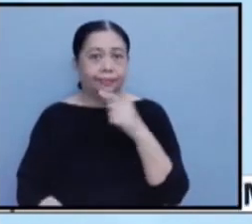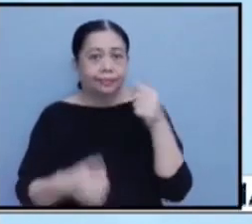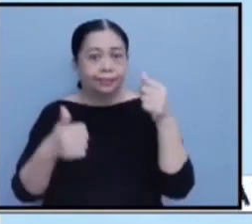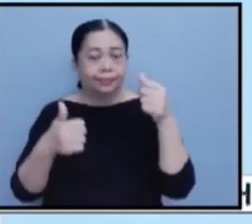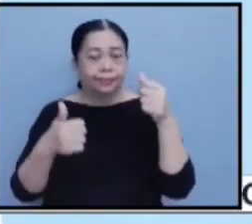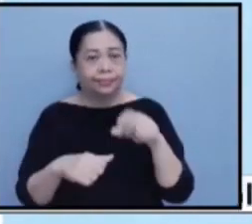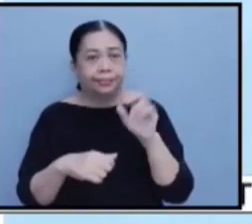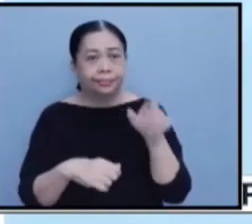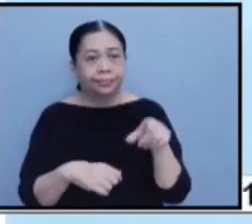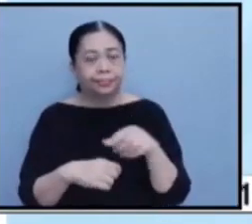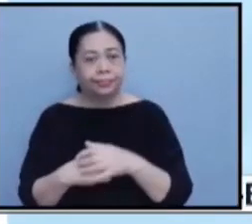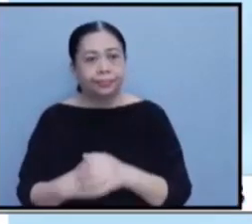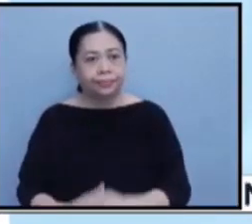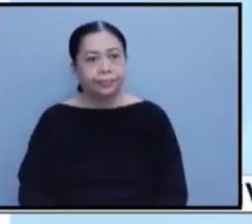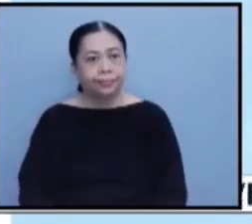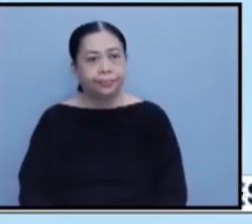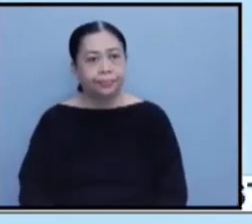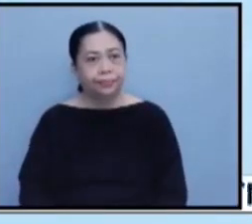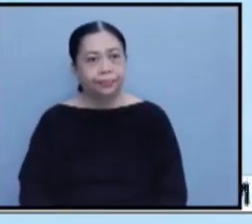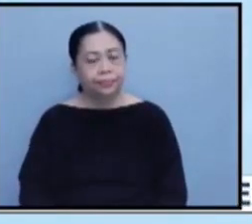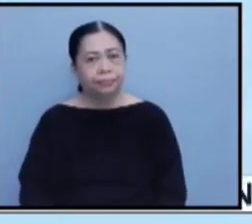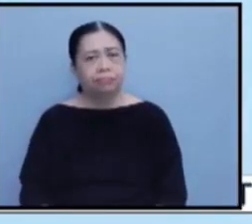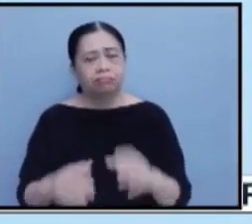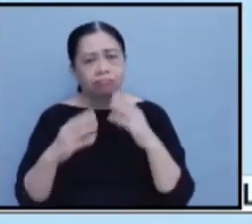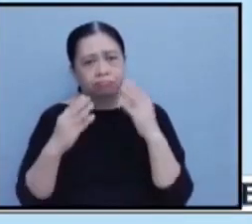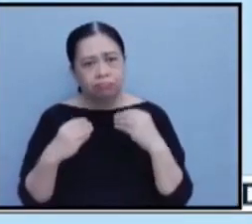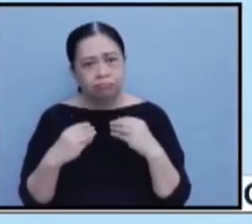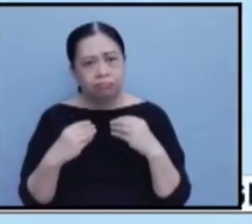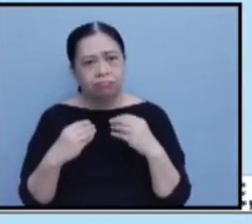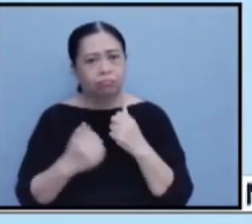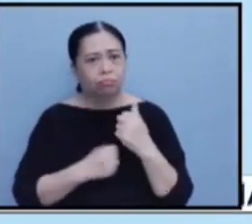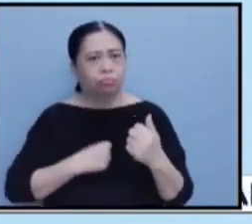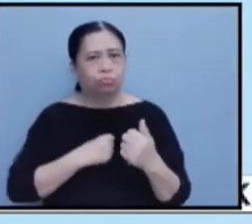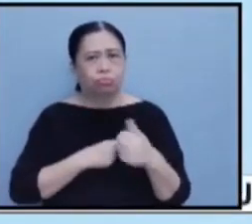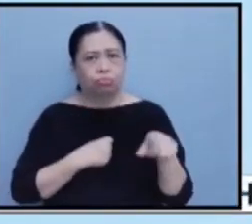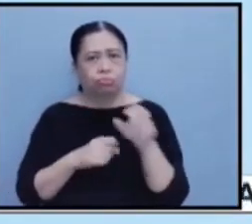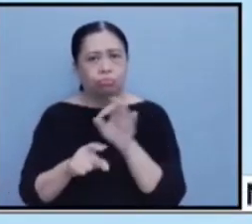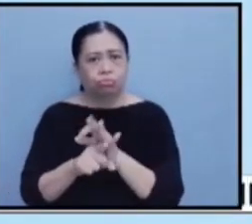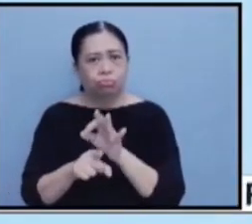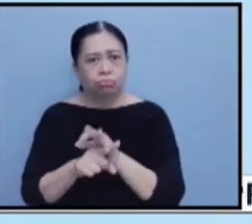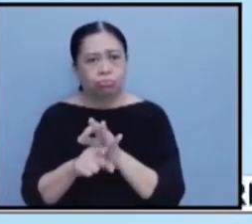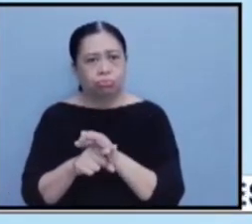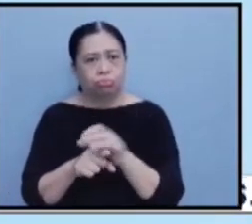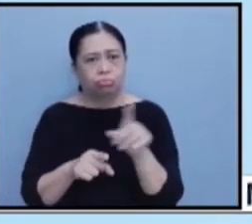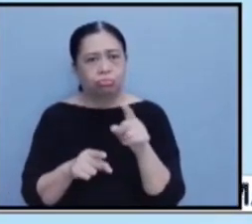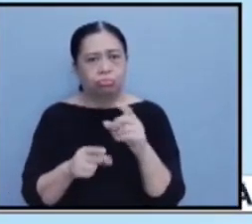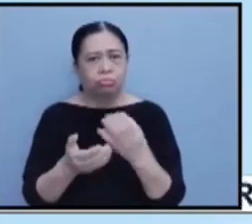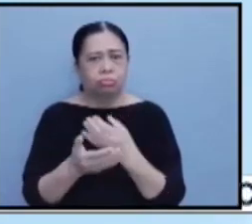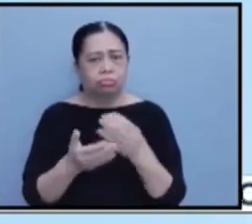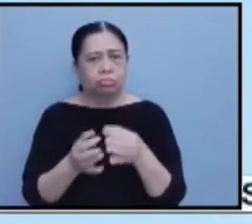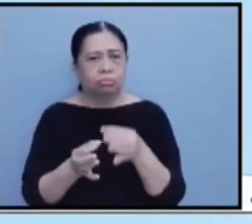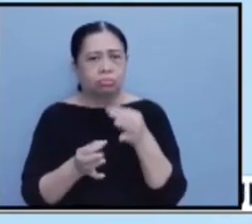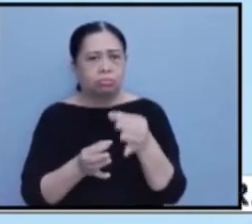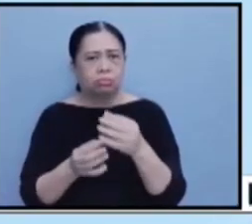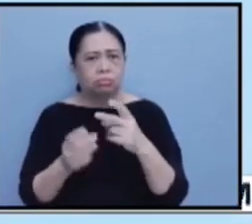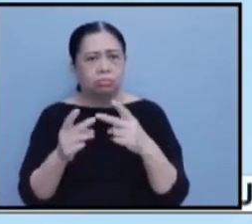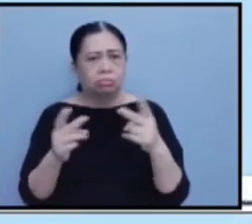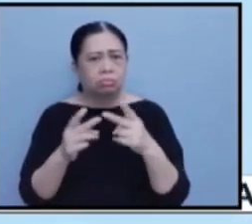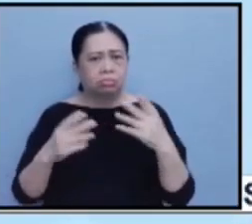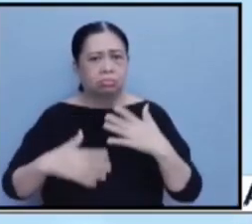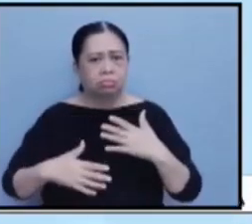formerly Twitter, "I'm so sad and sorry for my fans because of the Cebu concert. I'm also very, very sad